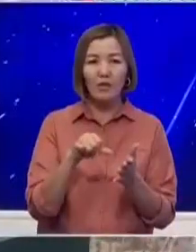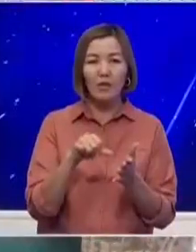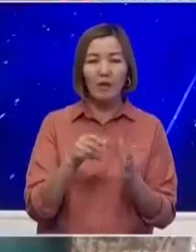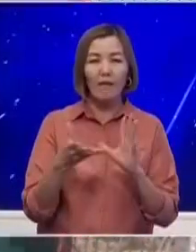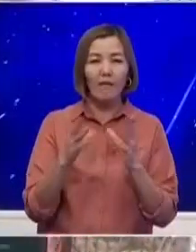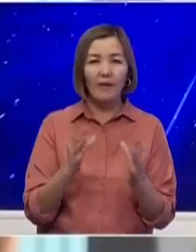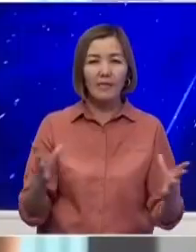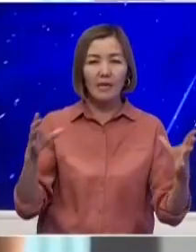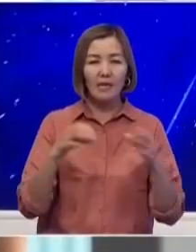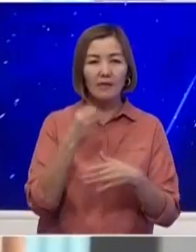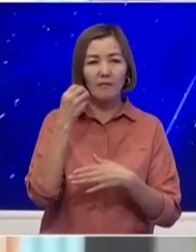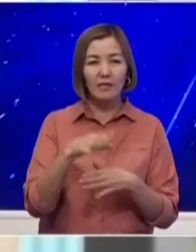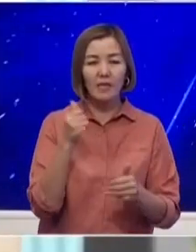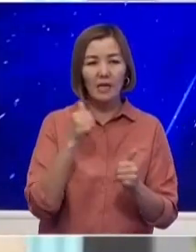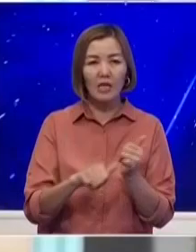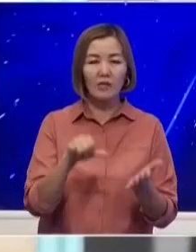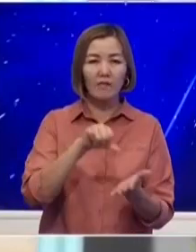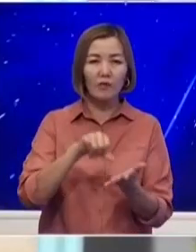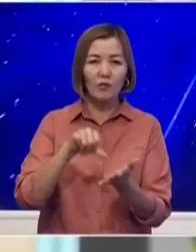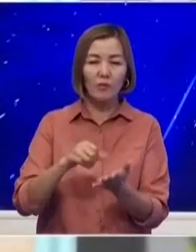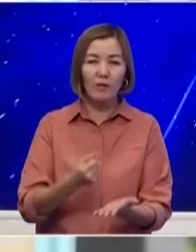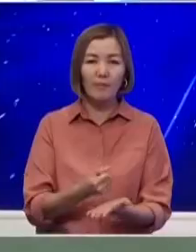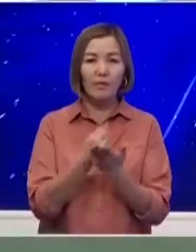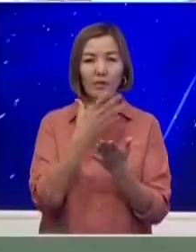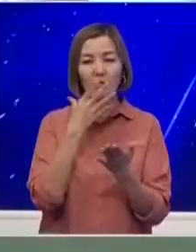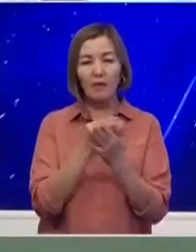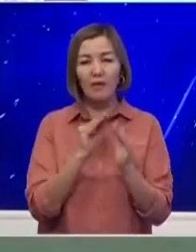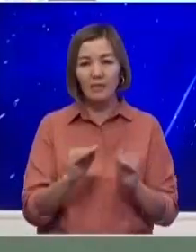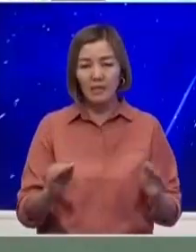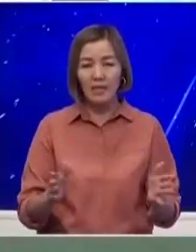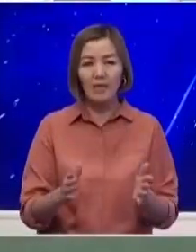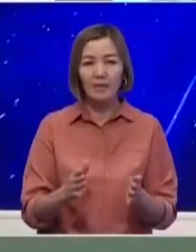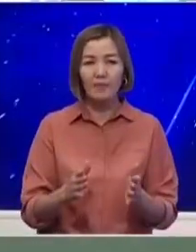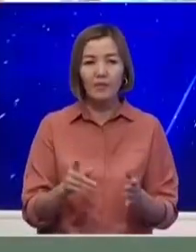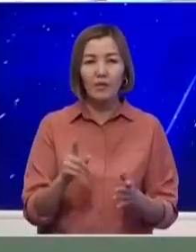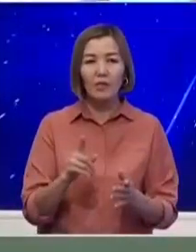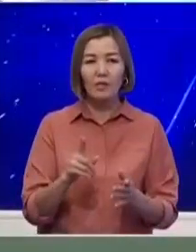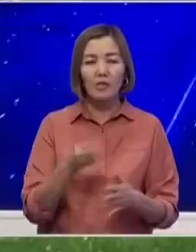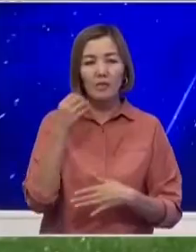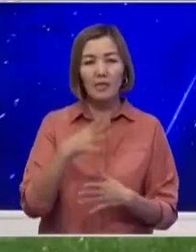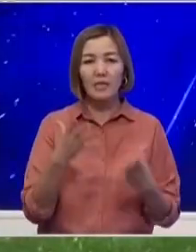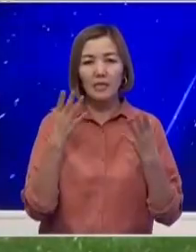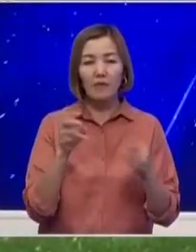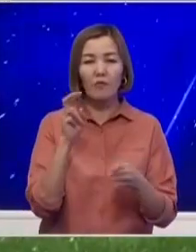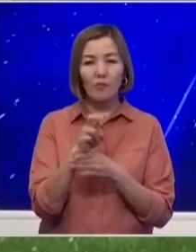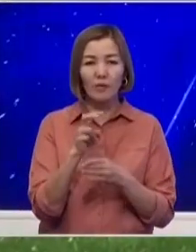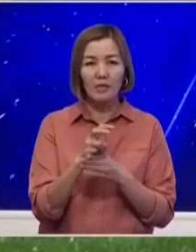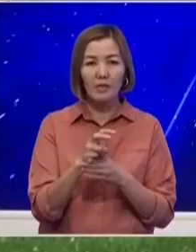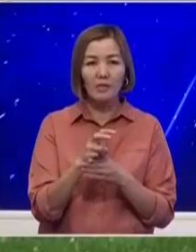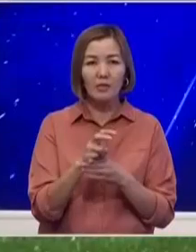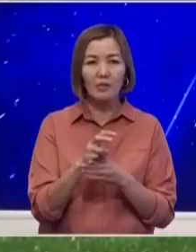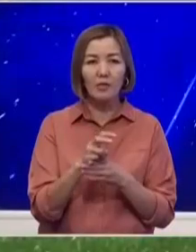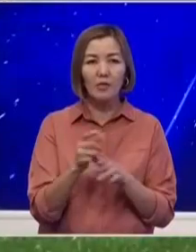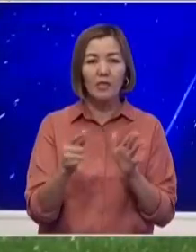весь коллектив центра. В каждом выступлении они поддерживали своих воспитанников. Стоит отметить, центр дневного пребывания функционирует